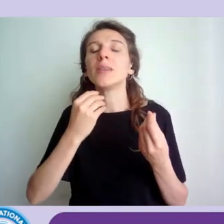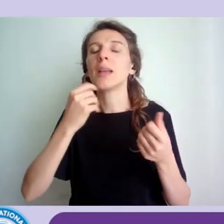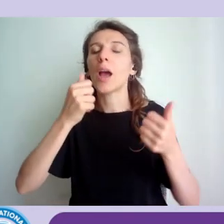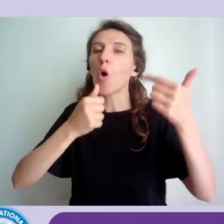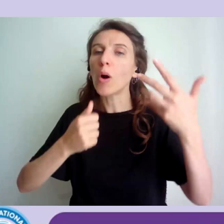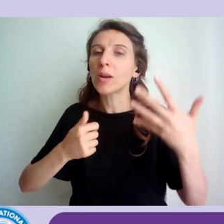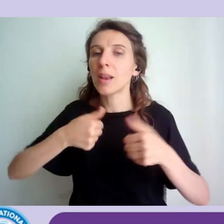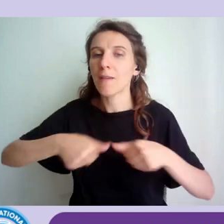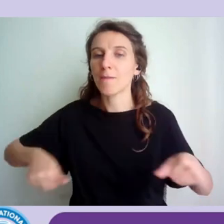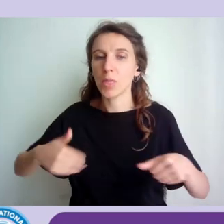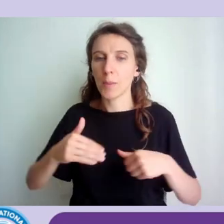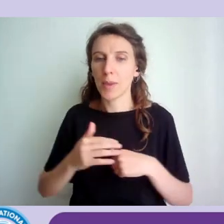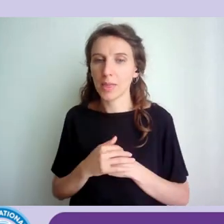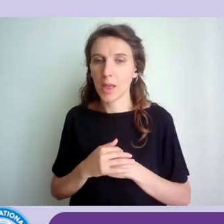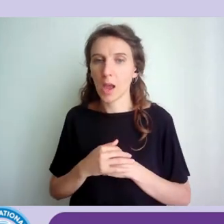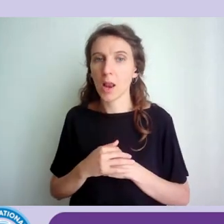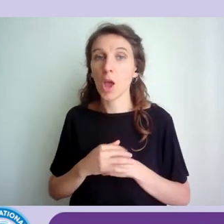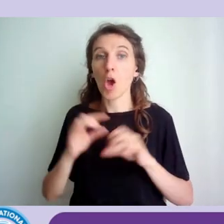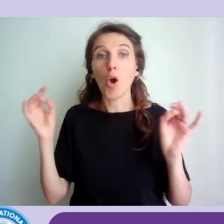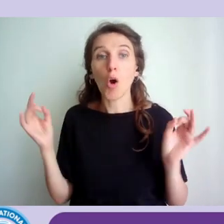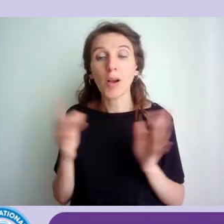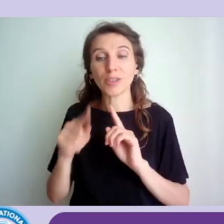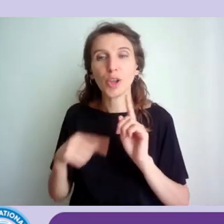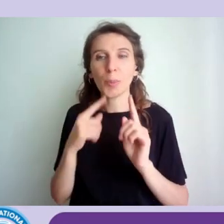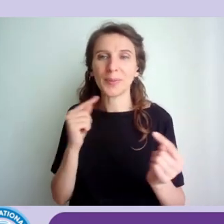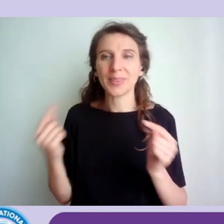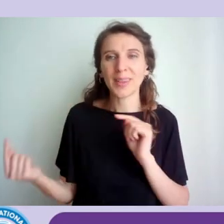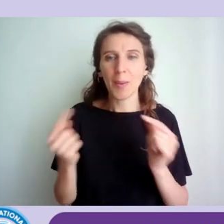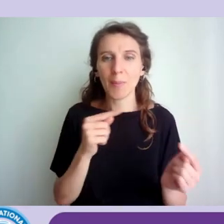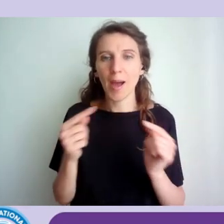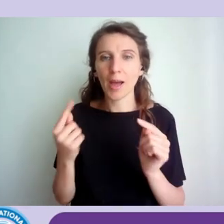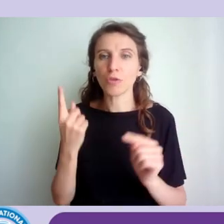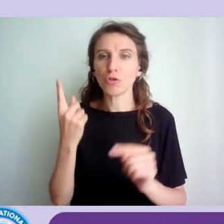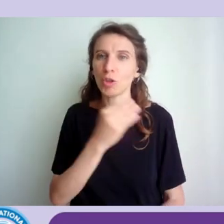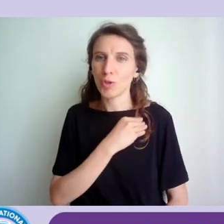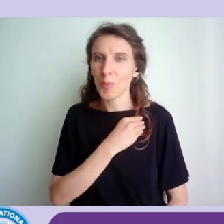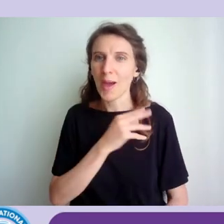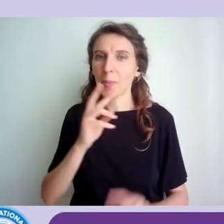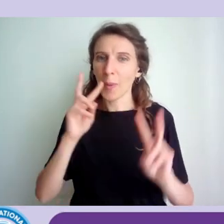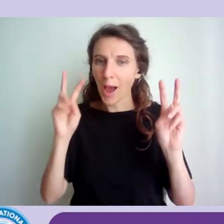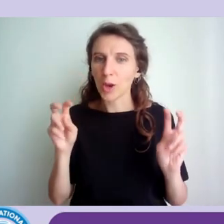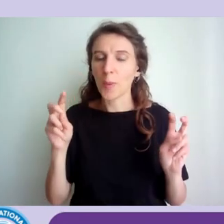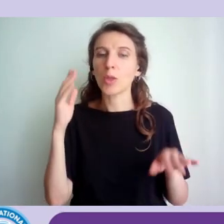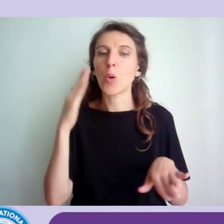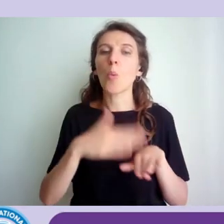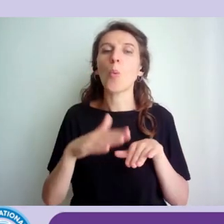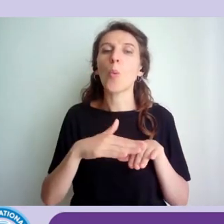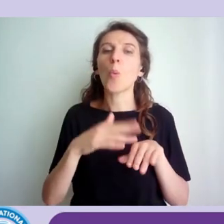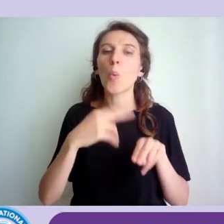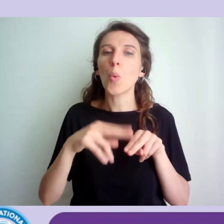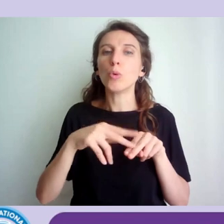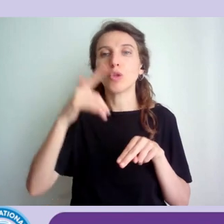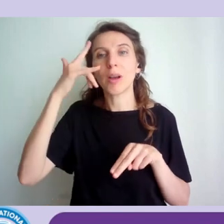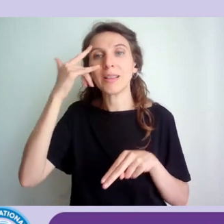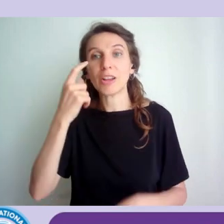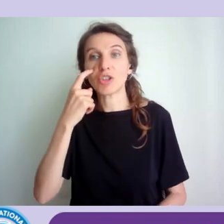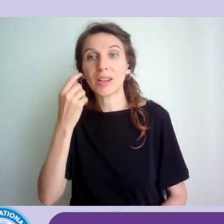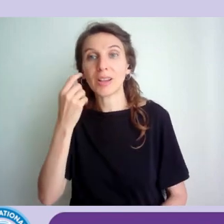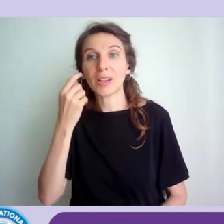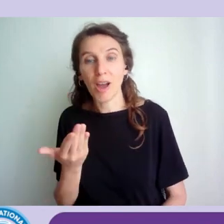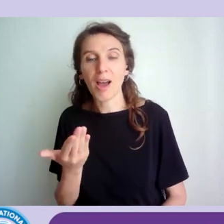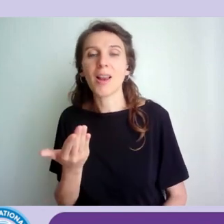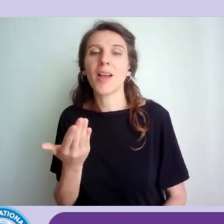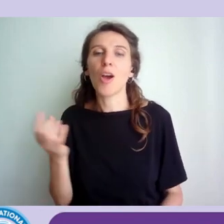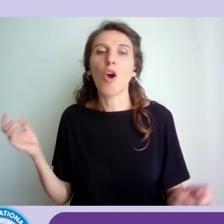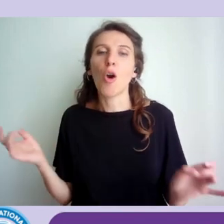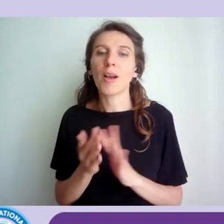tema magari poi ne parliamo in tavola rotonda eventualmente dove c'è anche una domanda sull l'uso di intelligenza artificiale che a questo punto porrò a